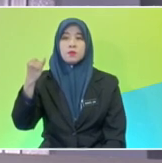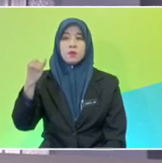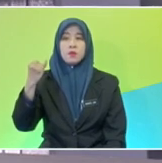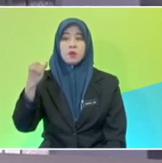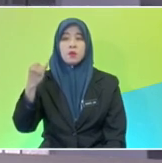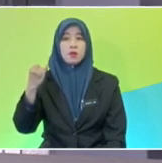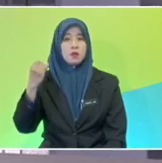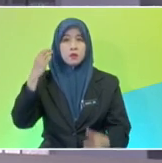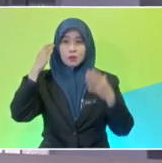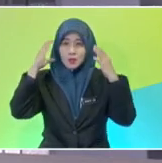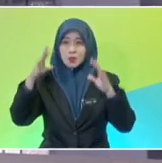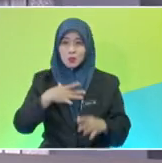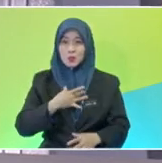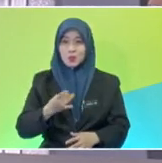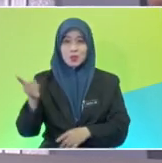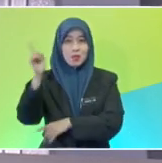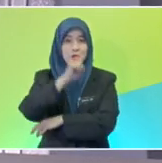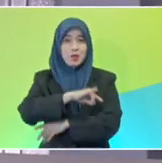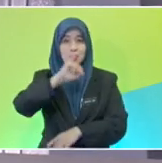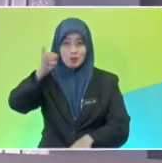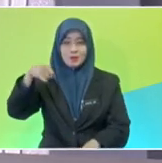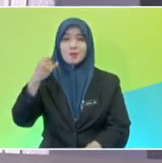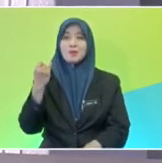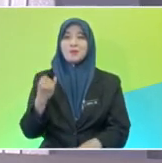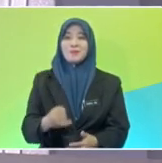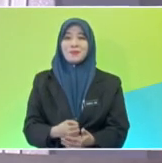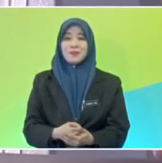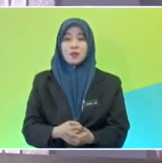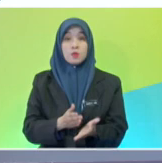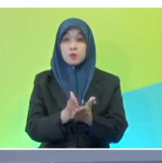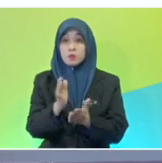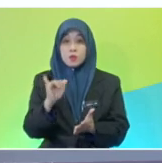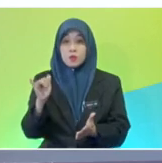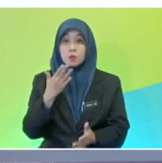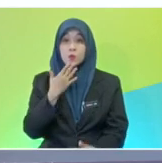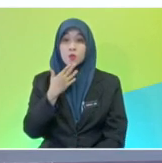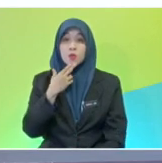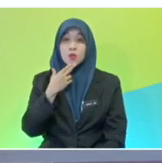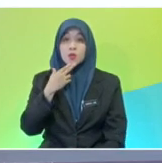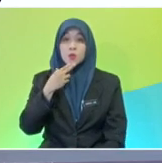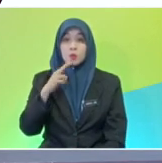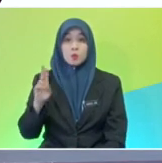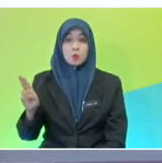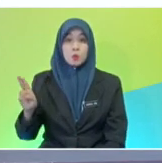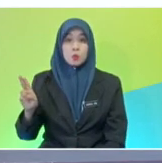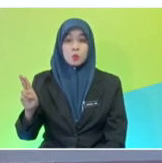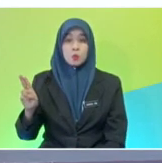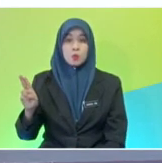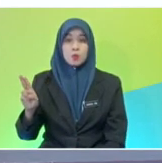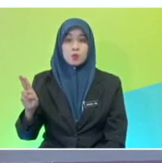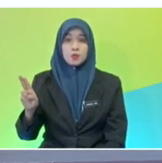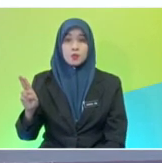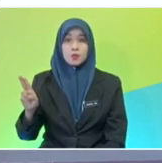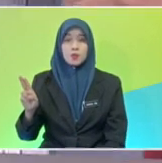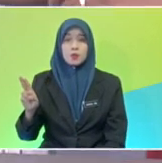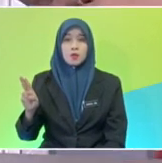paling sukalah, hari Jumaat. Sama juga cikgu. Seterusnya yang warna ungu ni. Ha, ni hari yang saya suka juga.